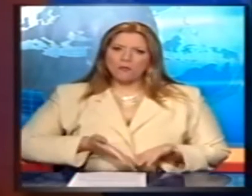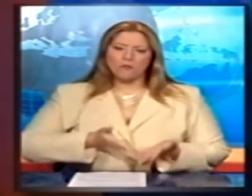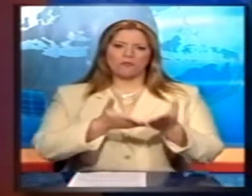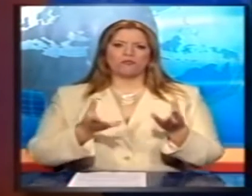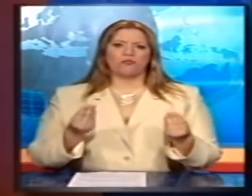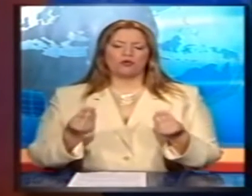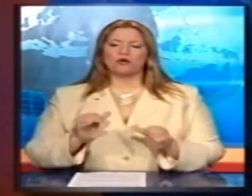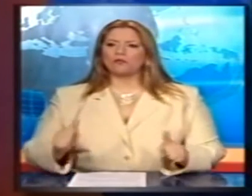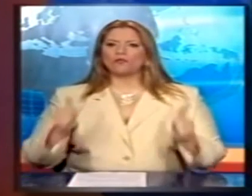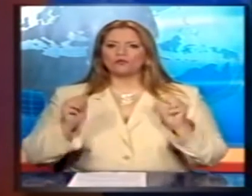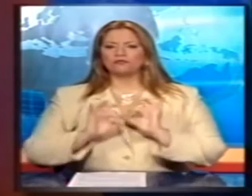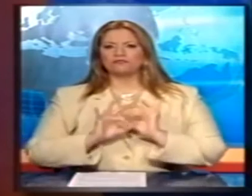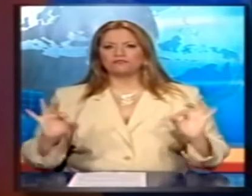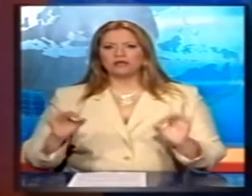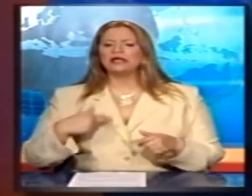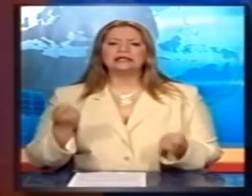Υπότιτλοι AUTHORWAVE